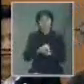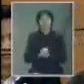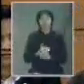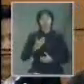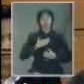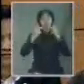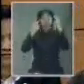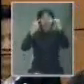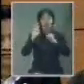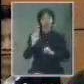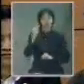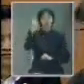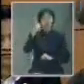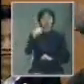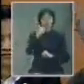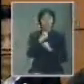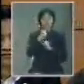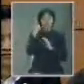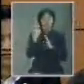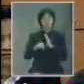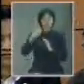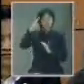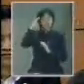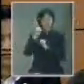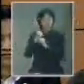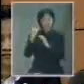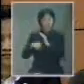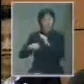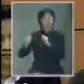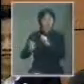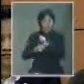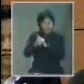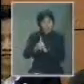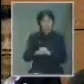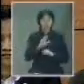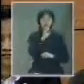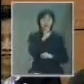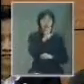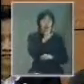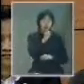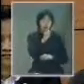ายกคนแรกนะทหารทำผิดผมเอาเลยดูสิว่ารัฐมนตรีทำผิดจะเอาไหม